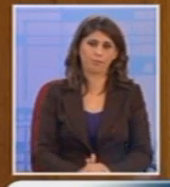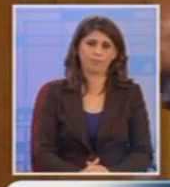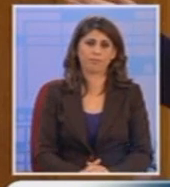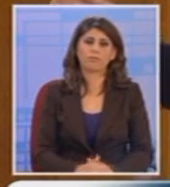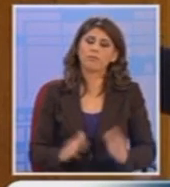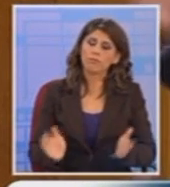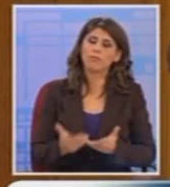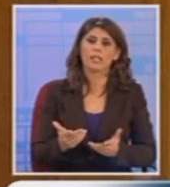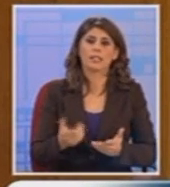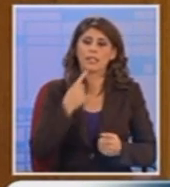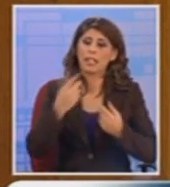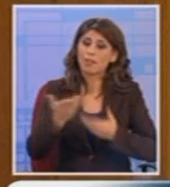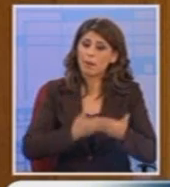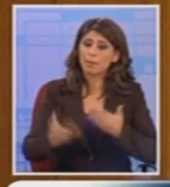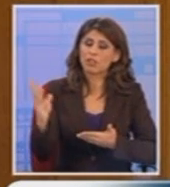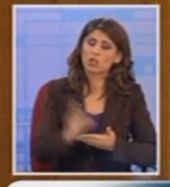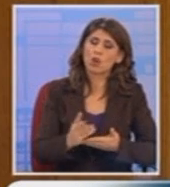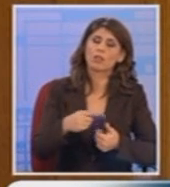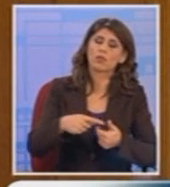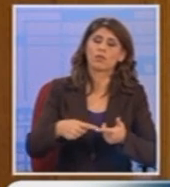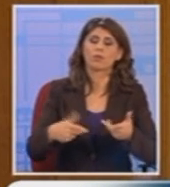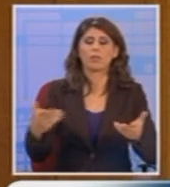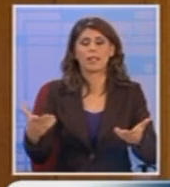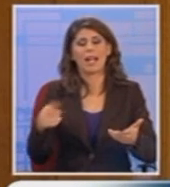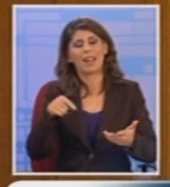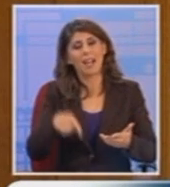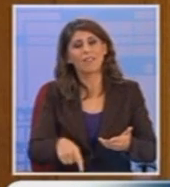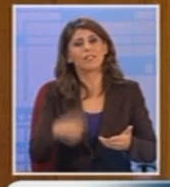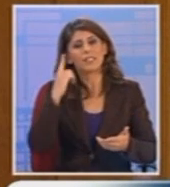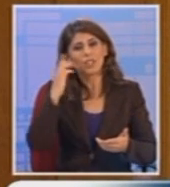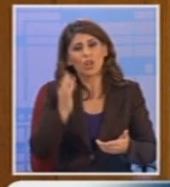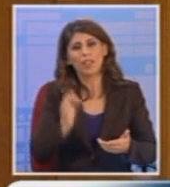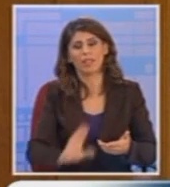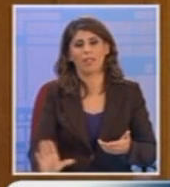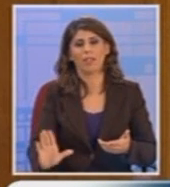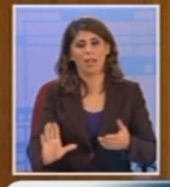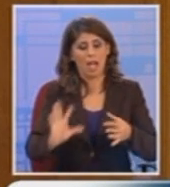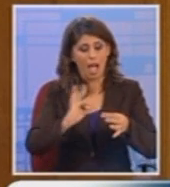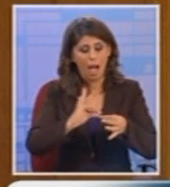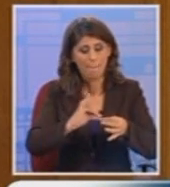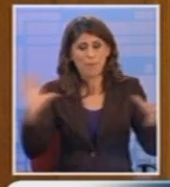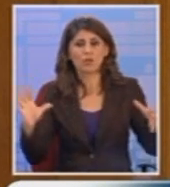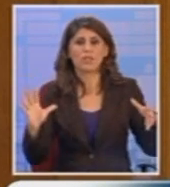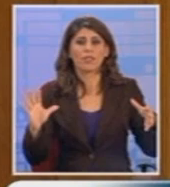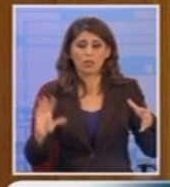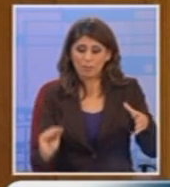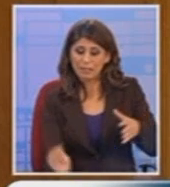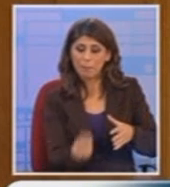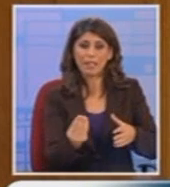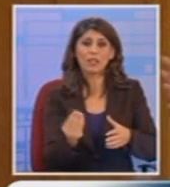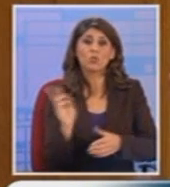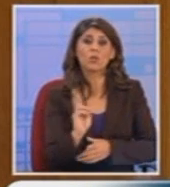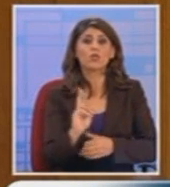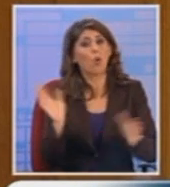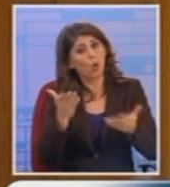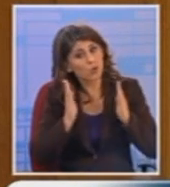Διότι εντάξει θα πείτε και οι διαπραγμάτευσεις της Τρόικας και το ένα και το άλλο. Αλλά αυτή είναι η λογική. Αποσυνδέομαι τις πηγές του ρίσκου μεταξύ